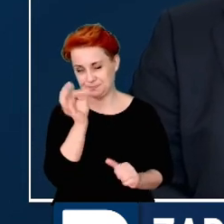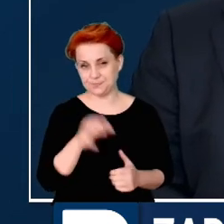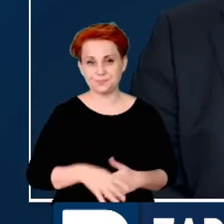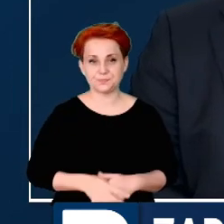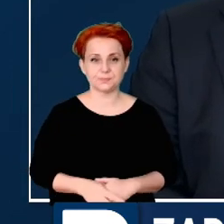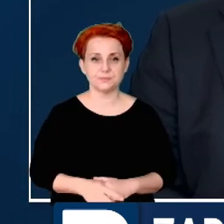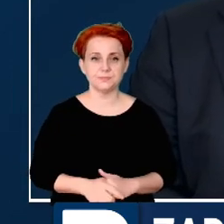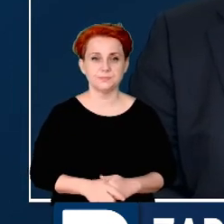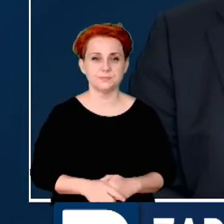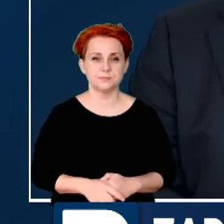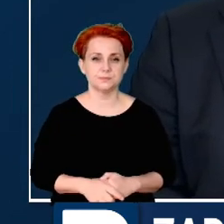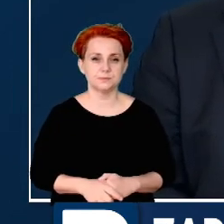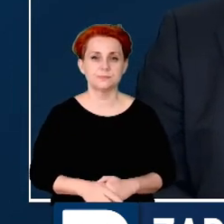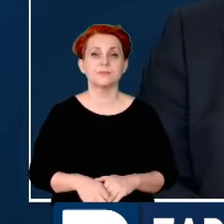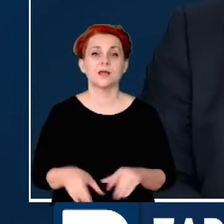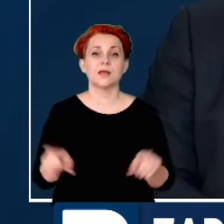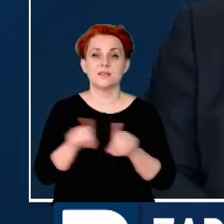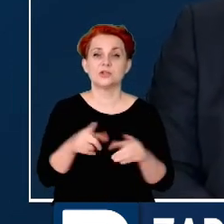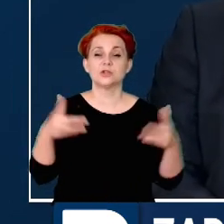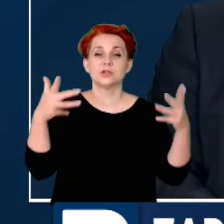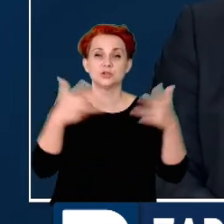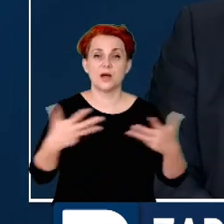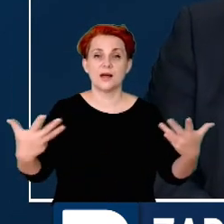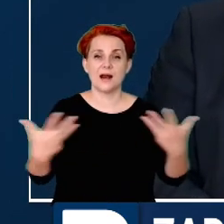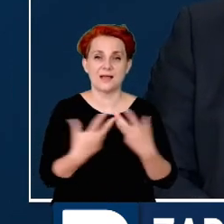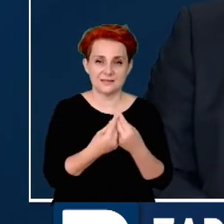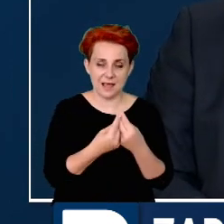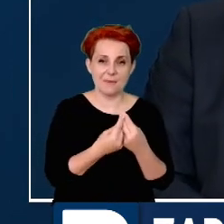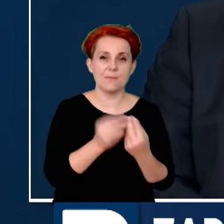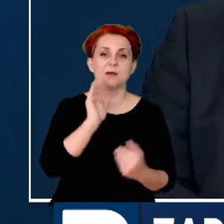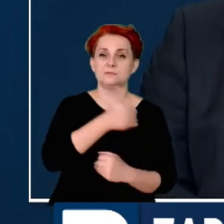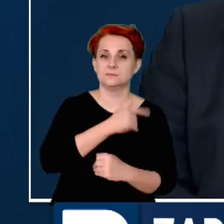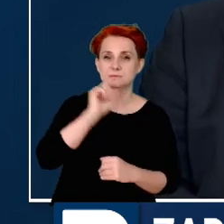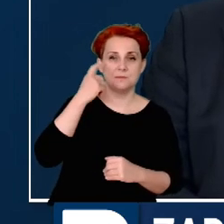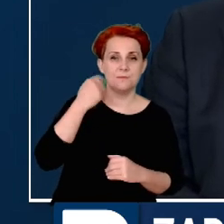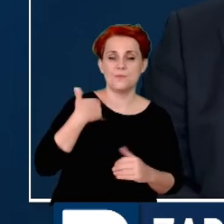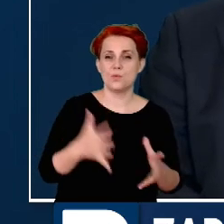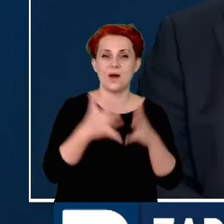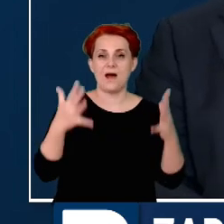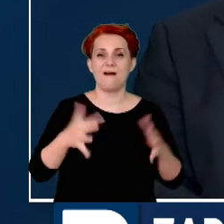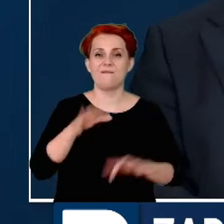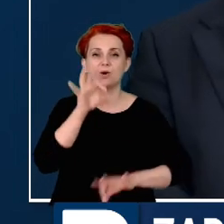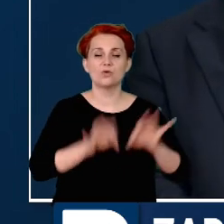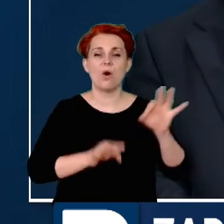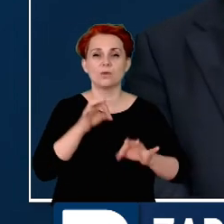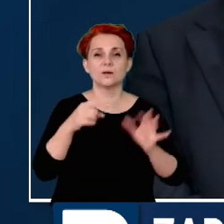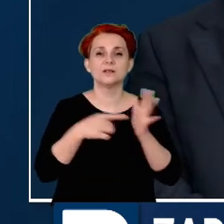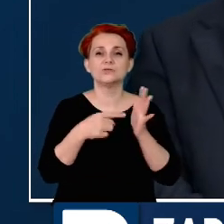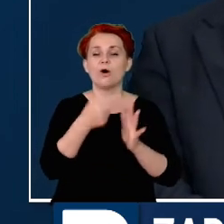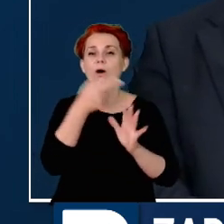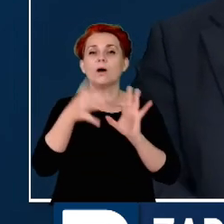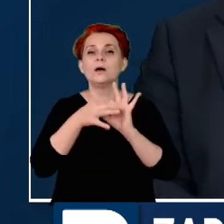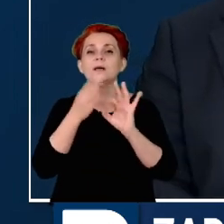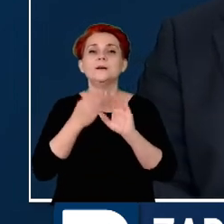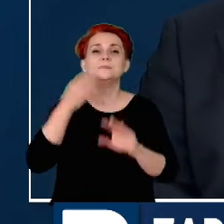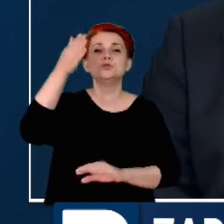Już w stowarzyszeniu ze Szkołą Główną zrealizowany został duży kongres futurologiczny, który zgromadził ludzi, którzy